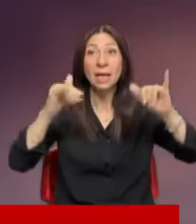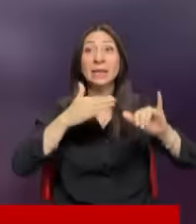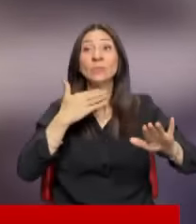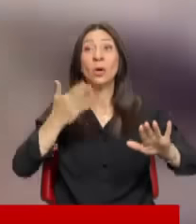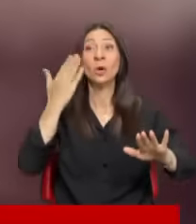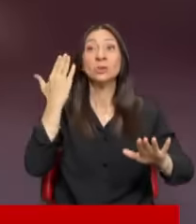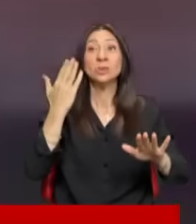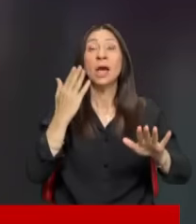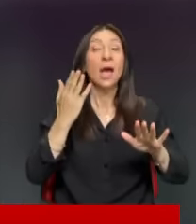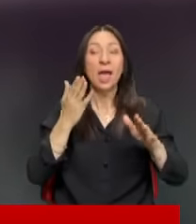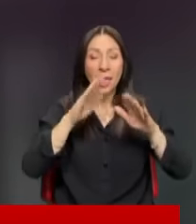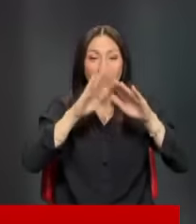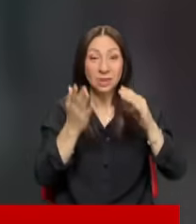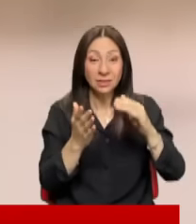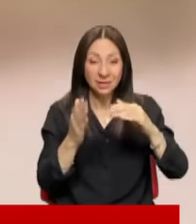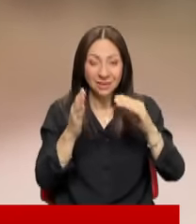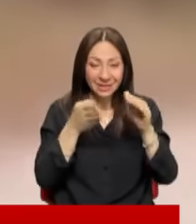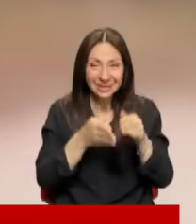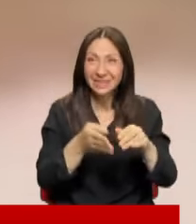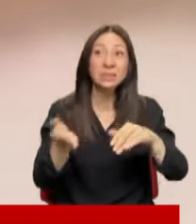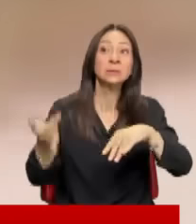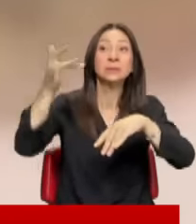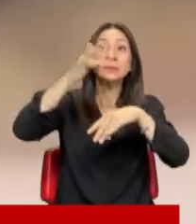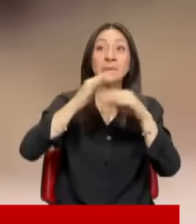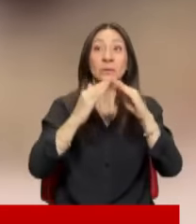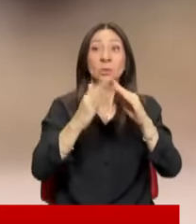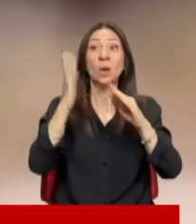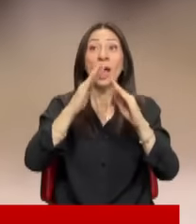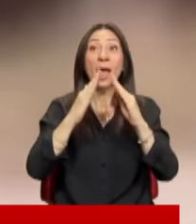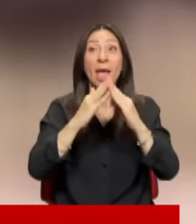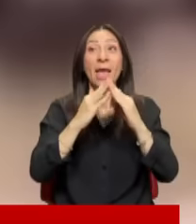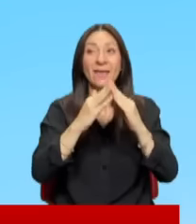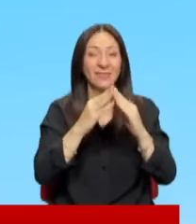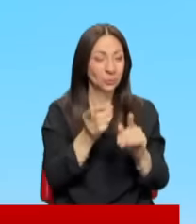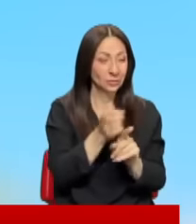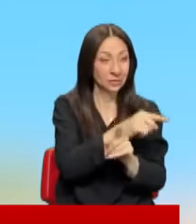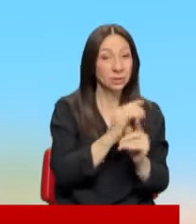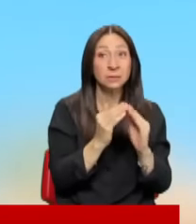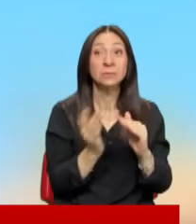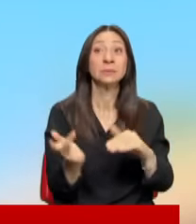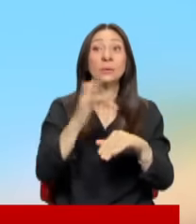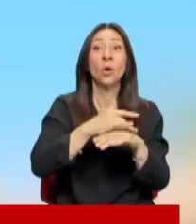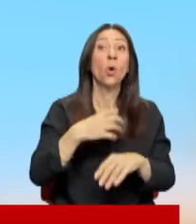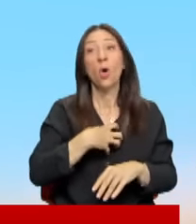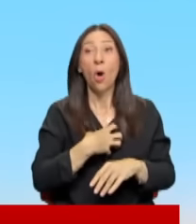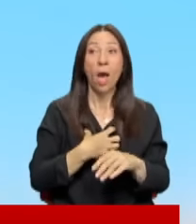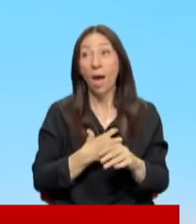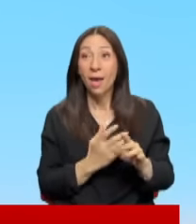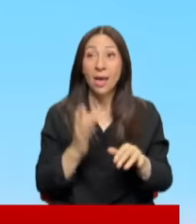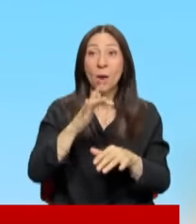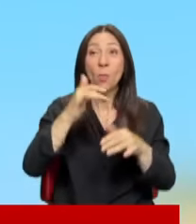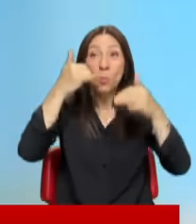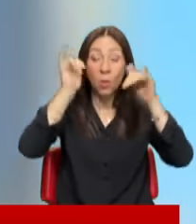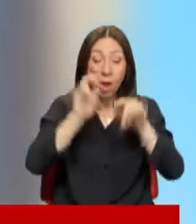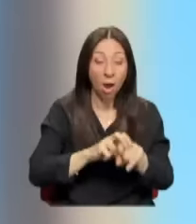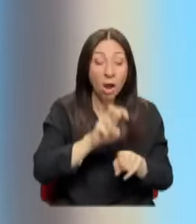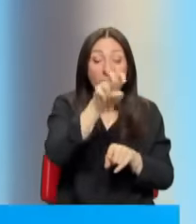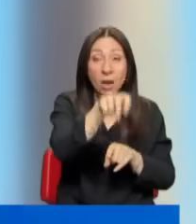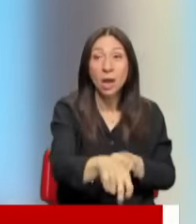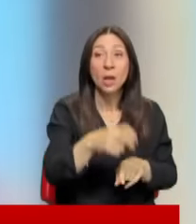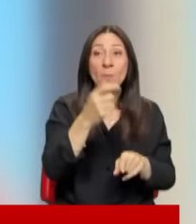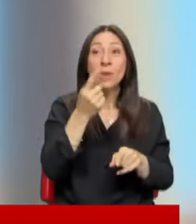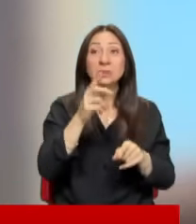önce tutuldu, ahırın damına çıktı önce. Ardından da bitişikteki evin çatısına atladı. Konyalılar da dama çıkınca boğa aşağıya atladı.